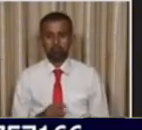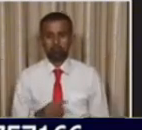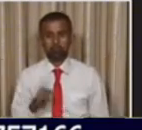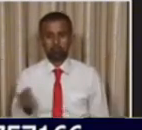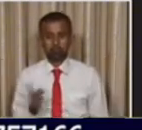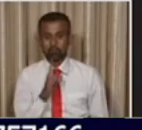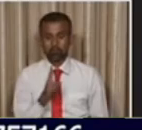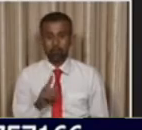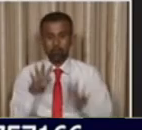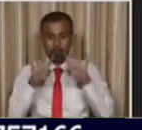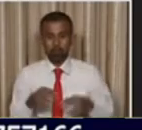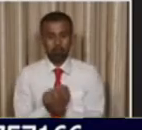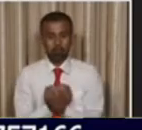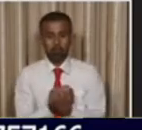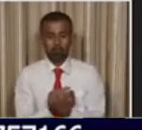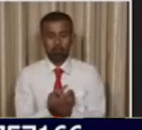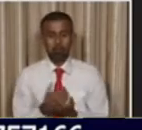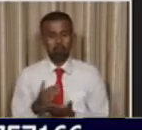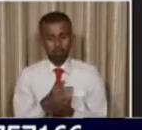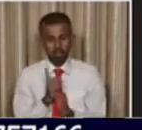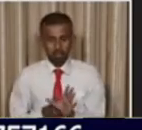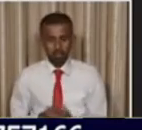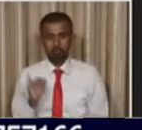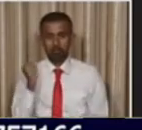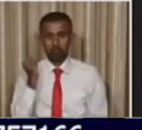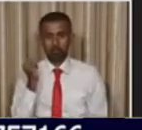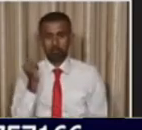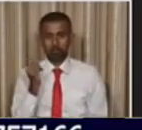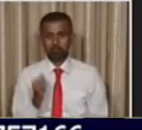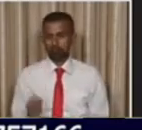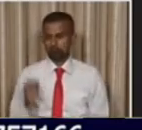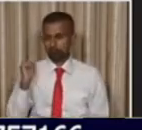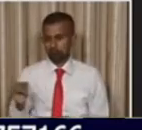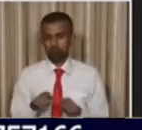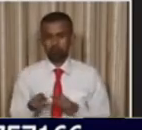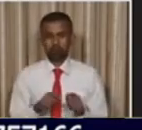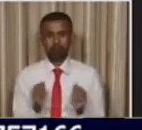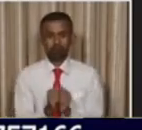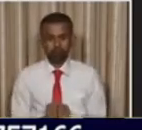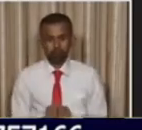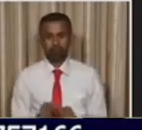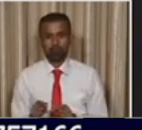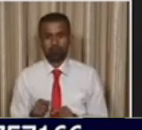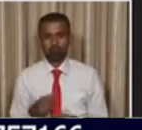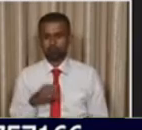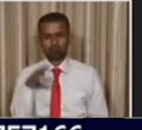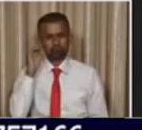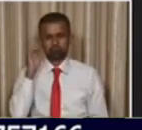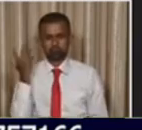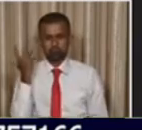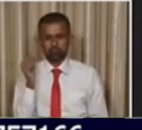கியனவா பந்தனாகார இன்ன ஹேம நிலதாரியக்ம மகா மிளேஜ வித்தியன கட்டையத்துக்கு வரான்னு கேள மட்ட தேரென்ன